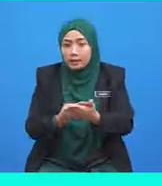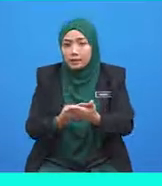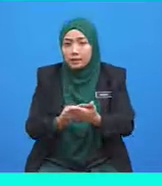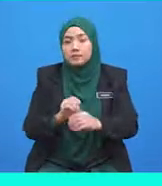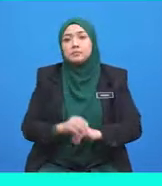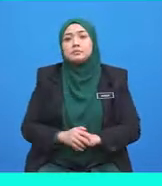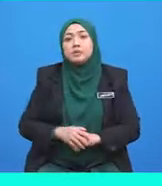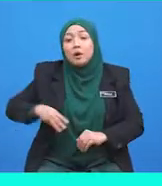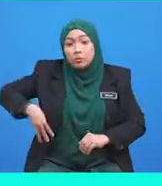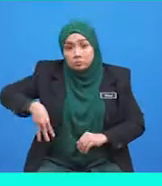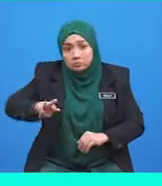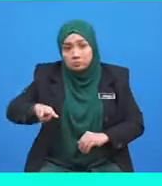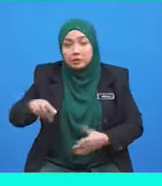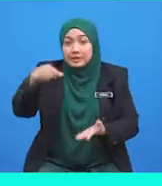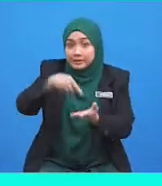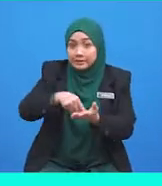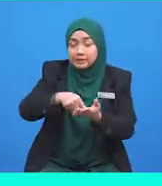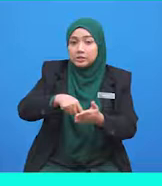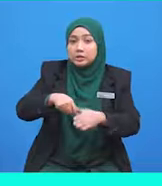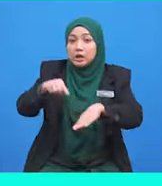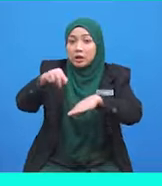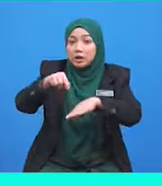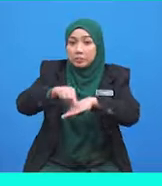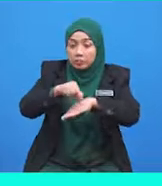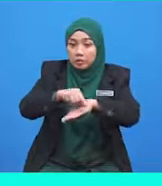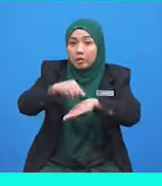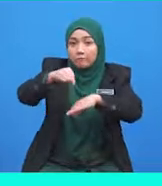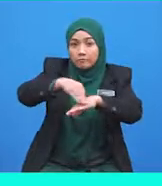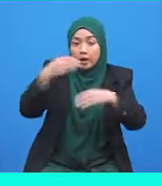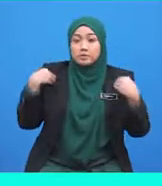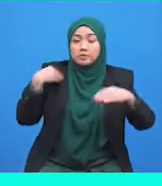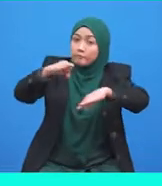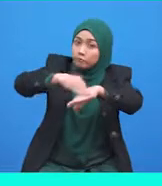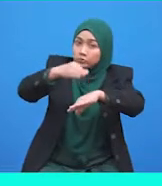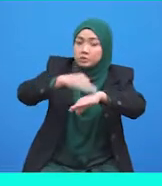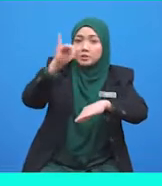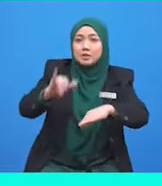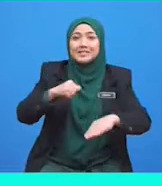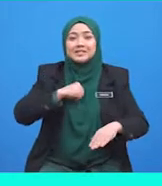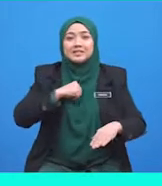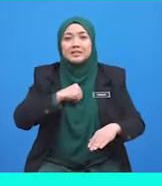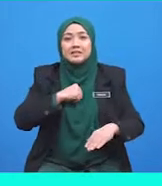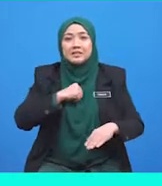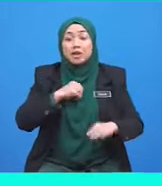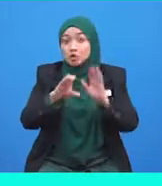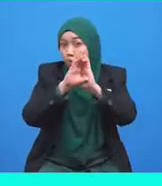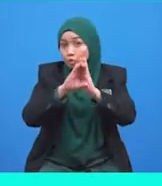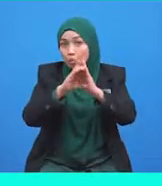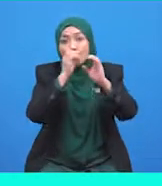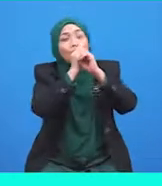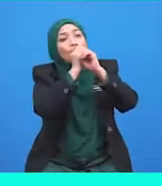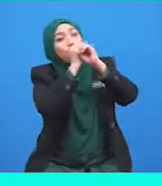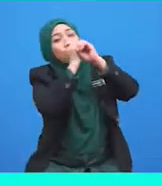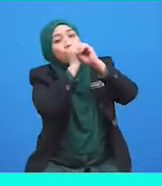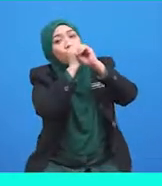Malah, senjata-senjata ini mempunyai fungsi yang tersendiri. Cuba kita lihat, sumpit antara senjata popular